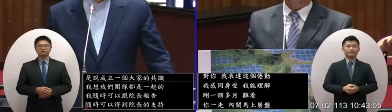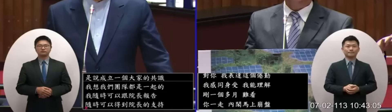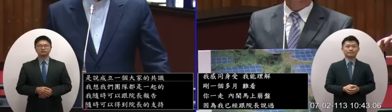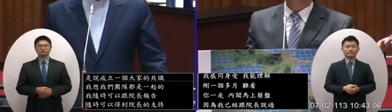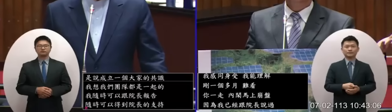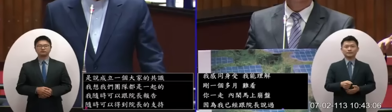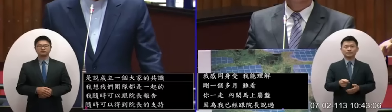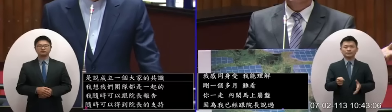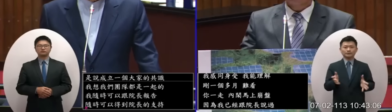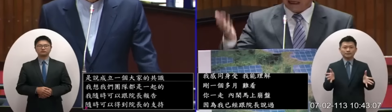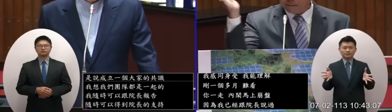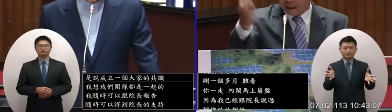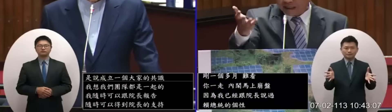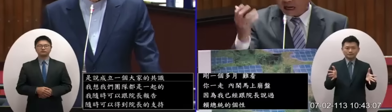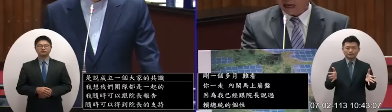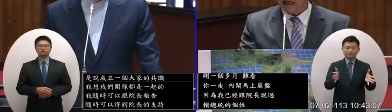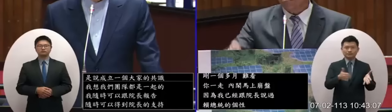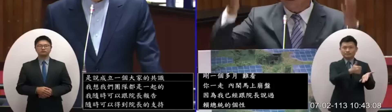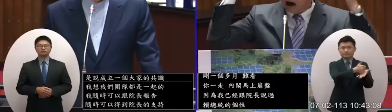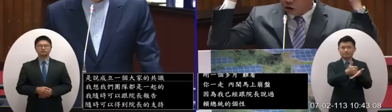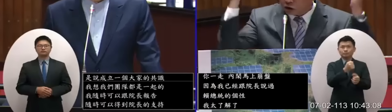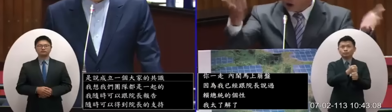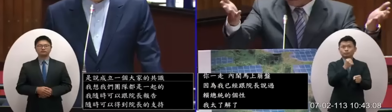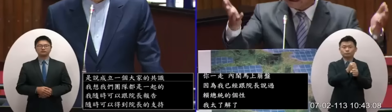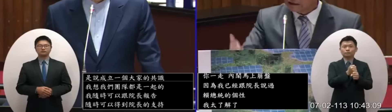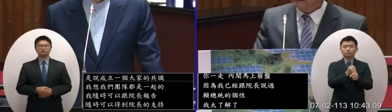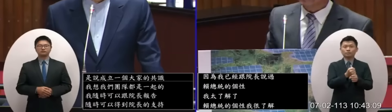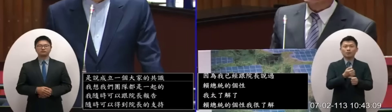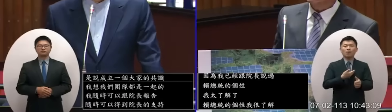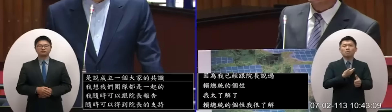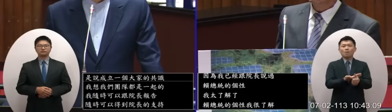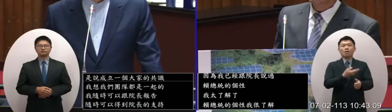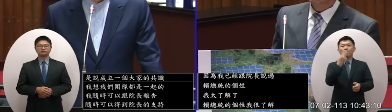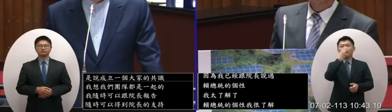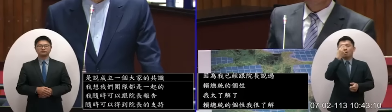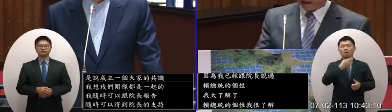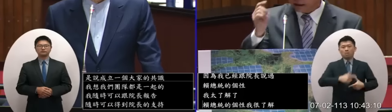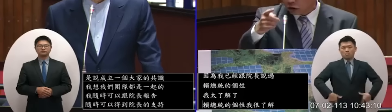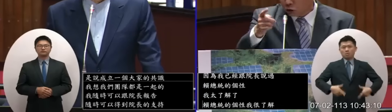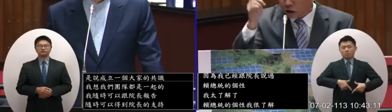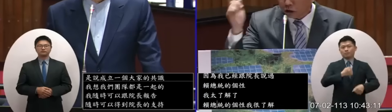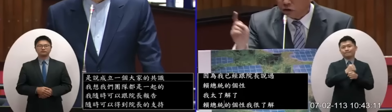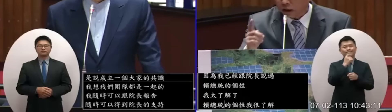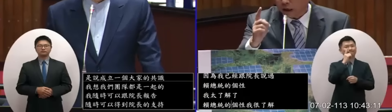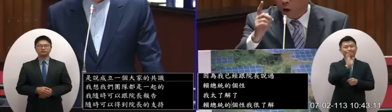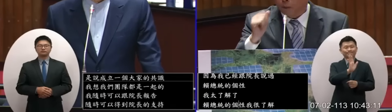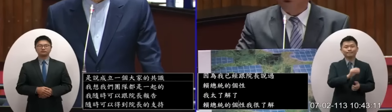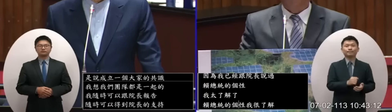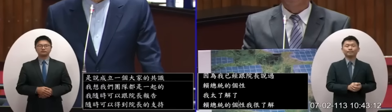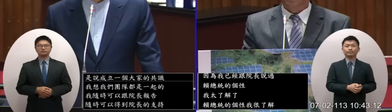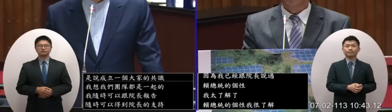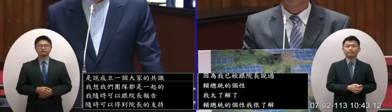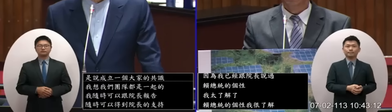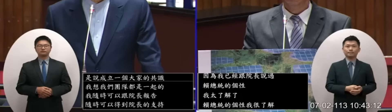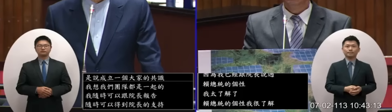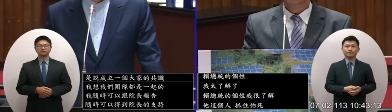飞嘛。甲你骗下来，阁唔敢让你大力去做代志，嘛阁你对伊有一个误